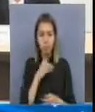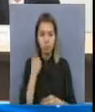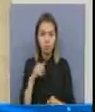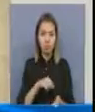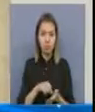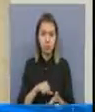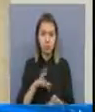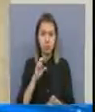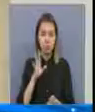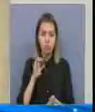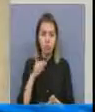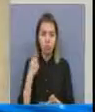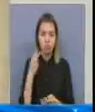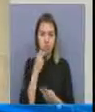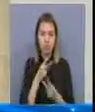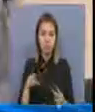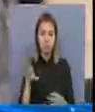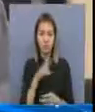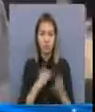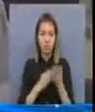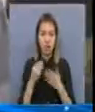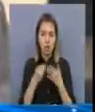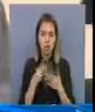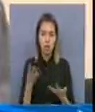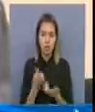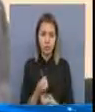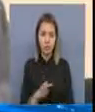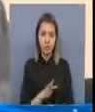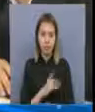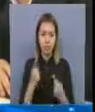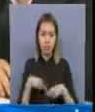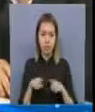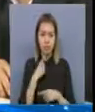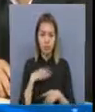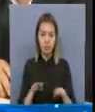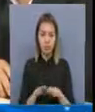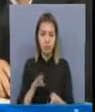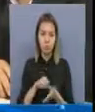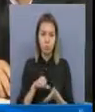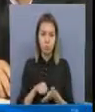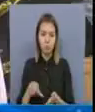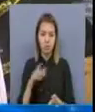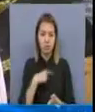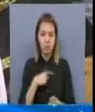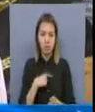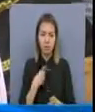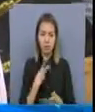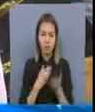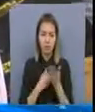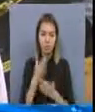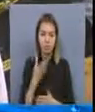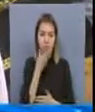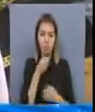қатысқан Бауыржан Нұрмұқанов көрермендер мен қазылар алқасының жоғарғы бағасына ие болды. Ұйымдастырушылар биылғы қатысушылар арасында да арқаның төрі